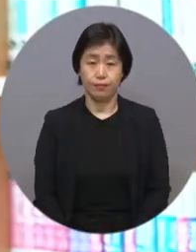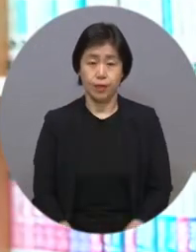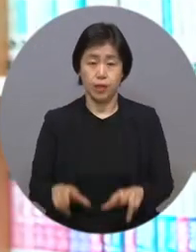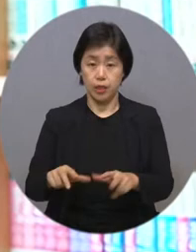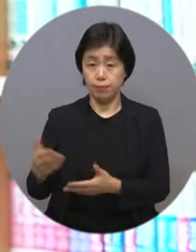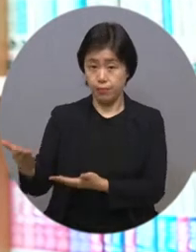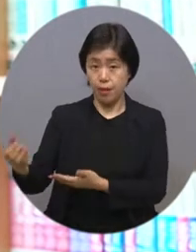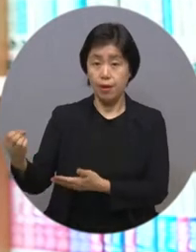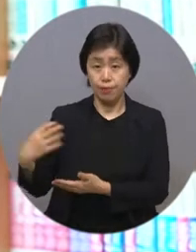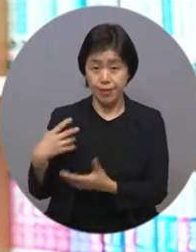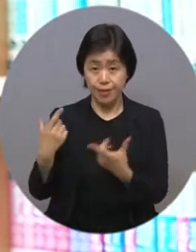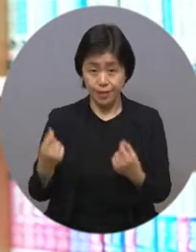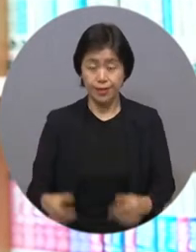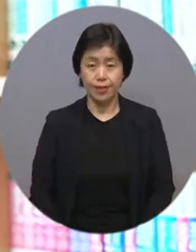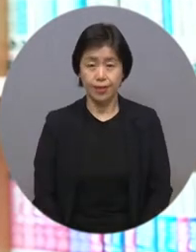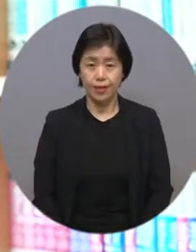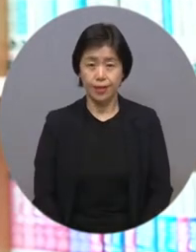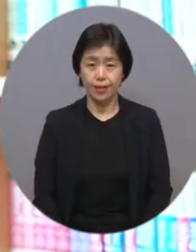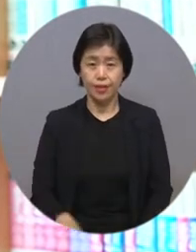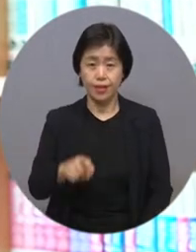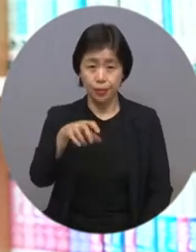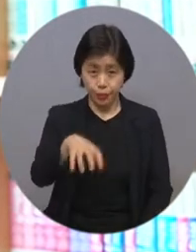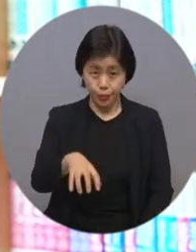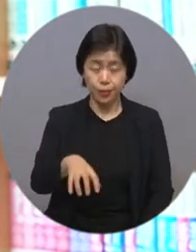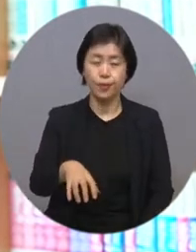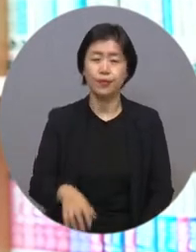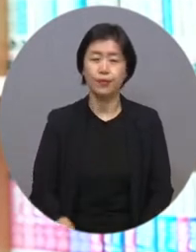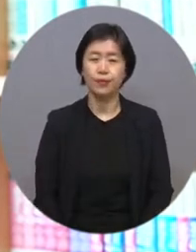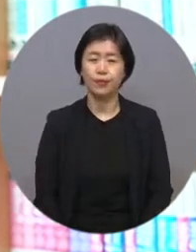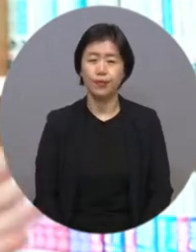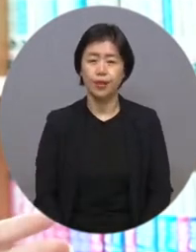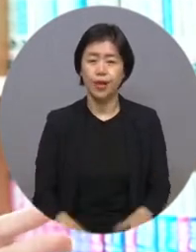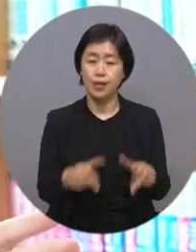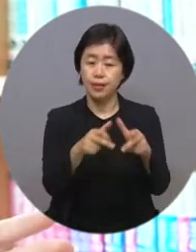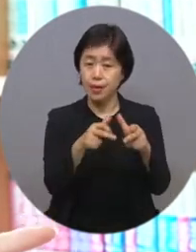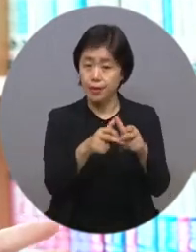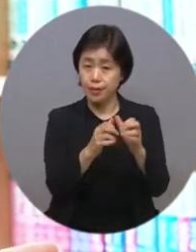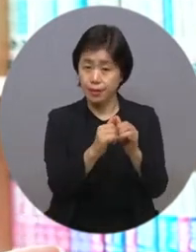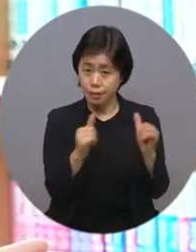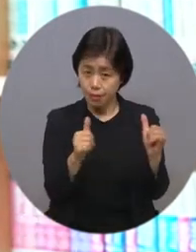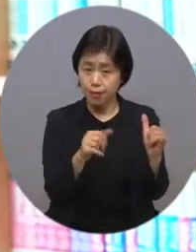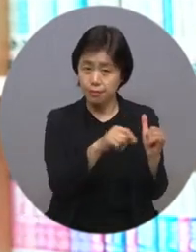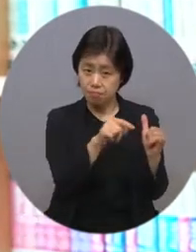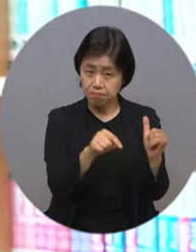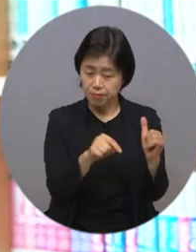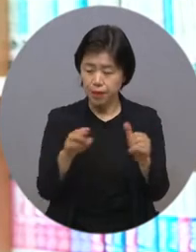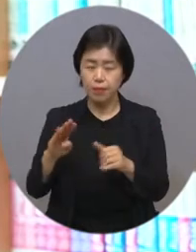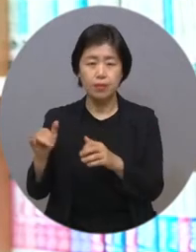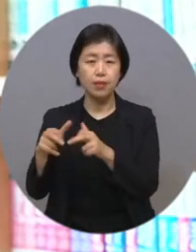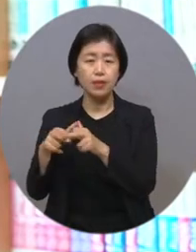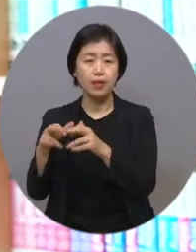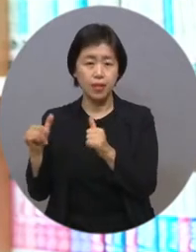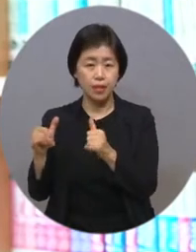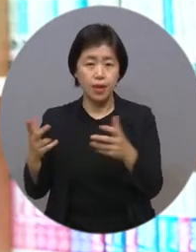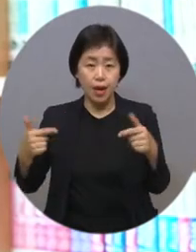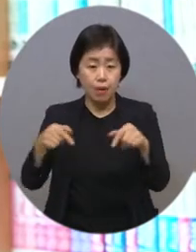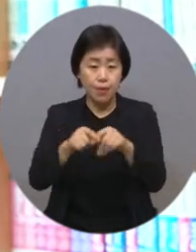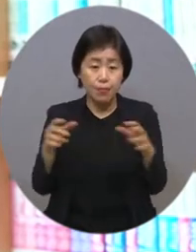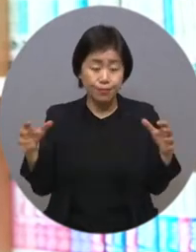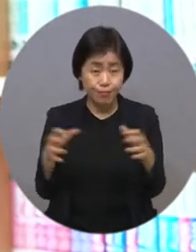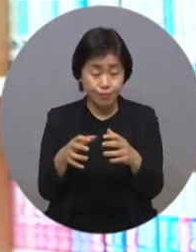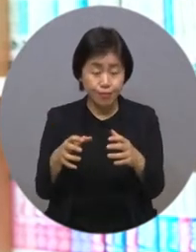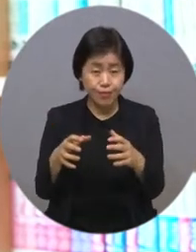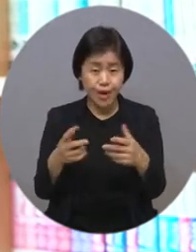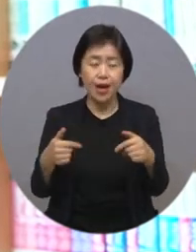매니저님께서 말씀하신 것처럼 여기 지금 캐논코리아 주식회사에서 장애인 사원분들과 비장애인 사원분들이 함께 더불어